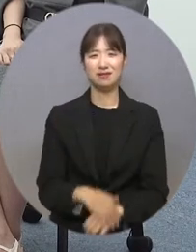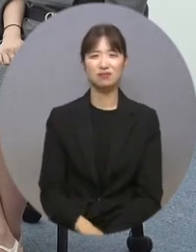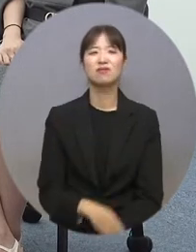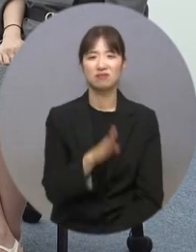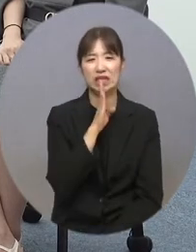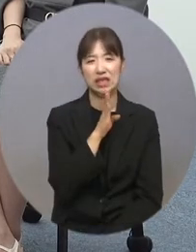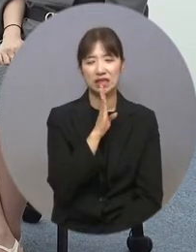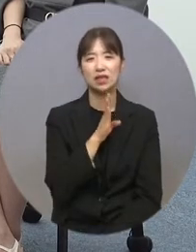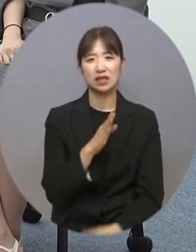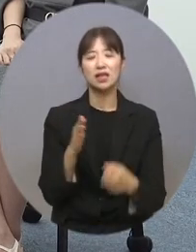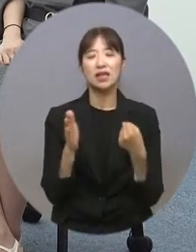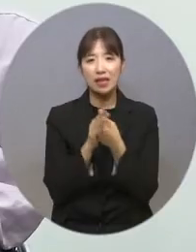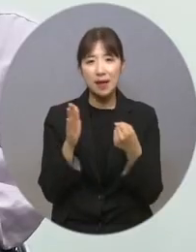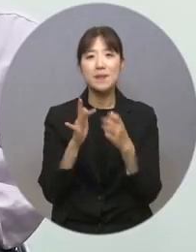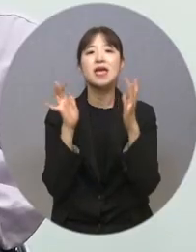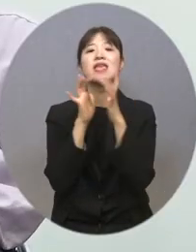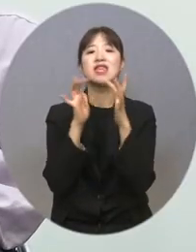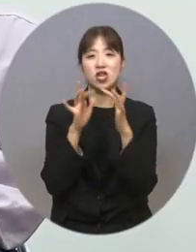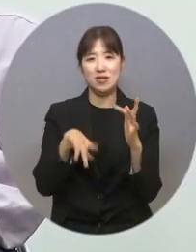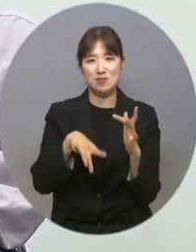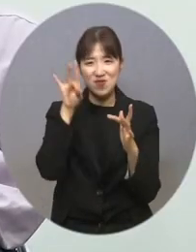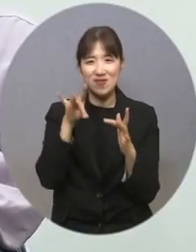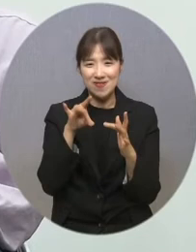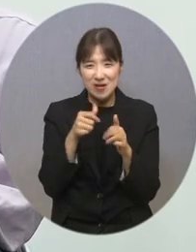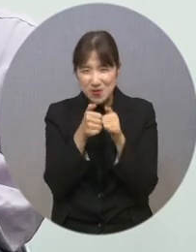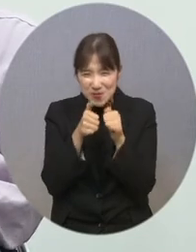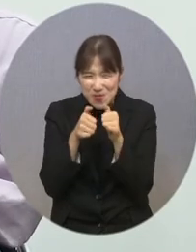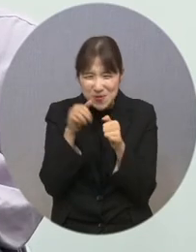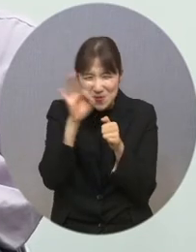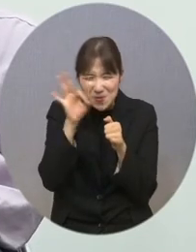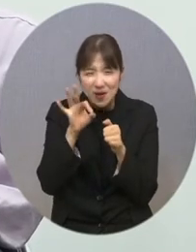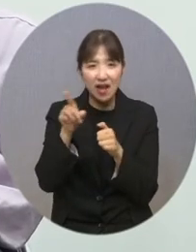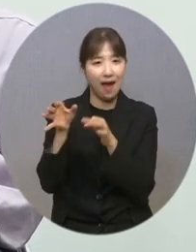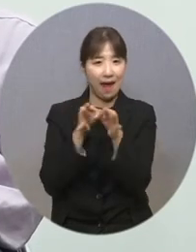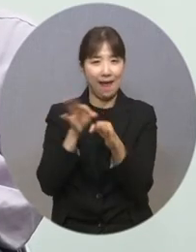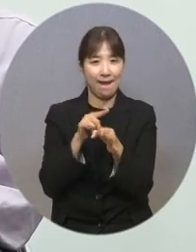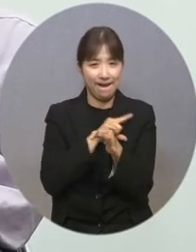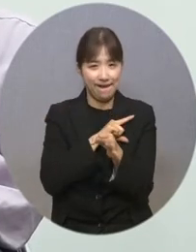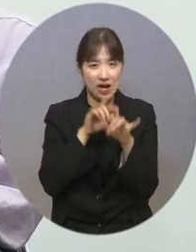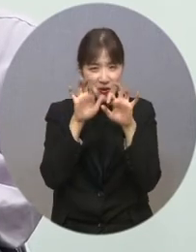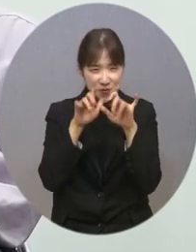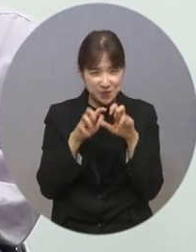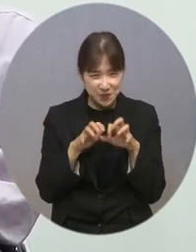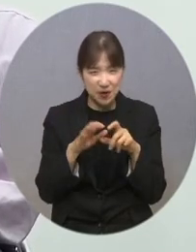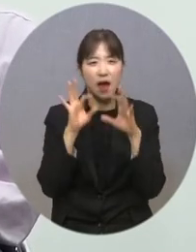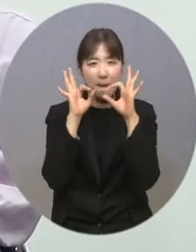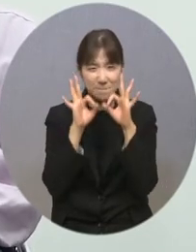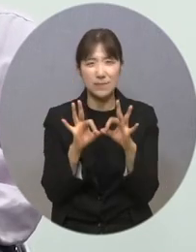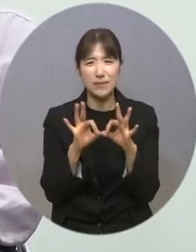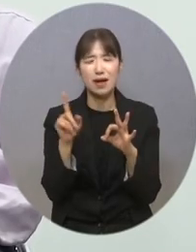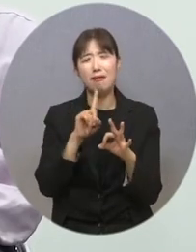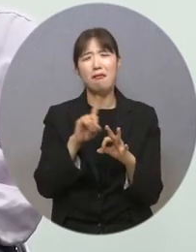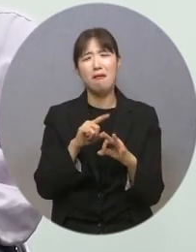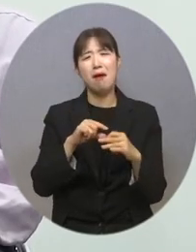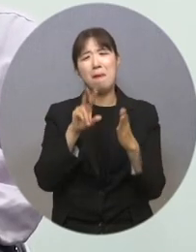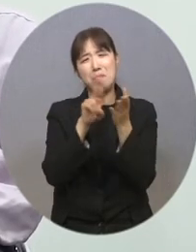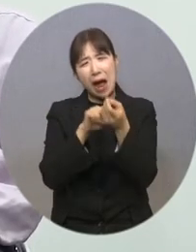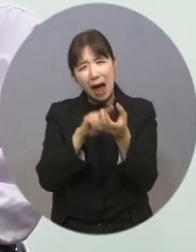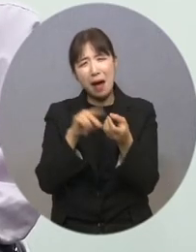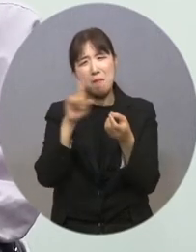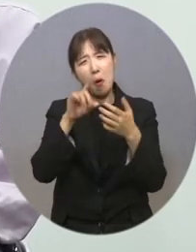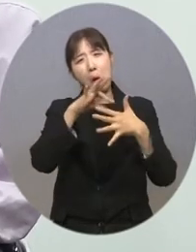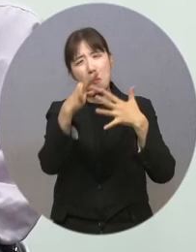그러고 인터넷으로 우선 검색을 엄청 해봐요 약하게 이름을 쳐서 검색을 하면 즉 메뉴 이름 번 더